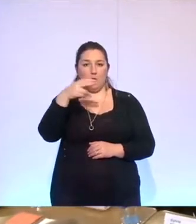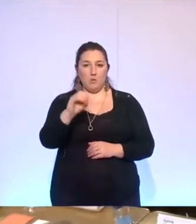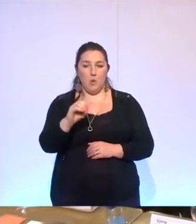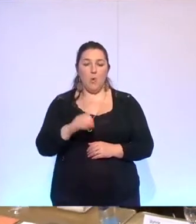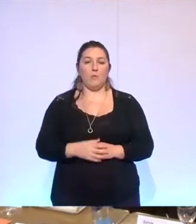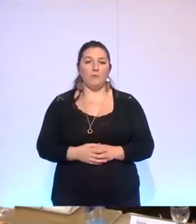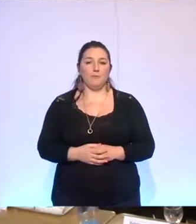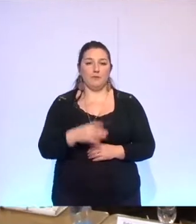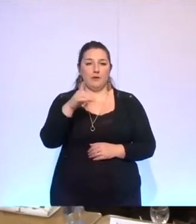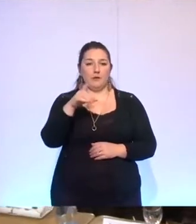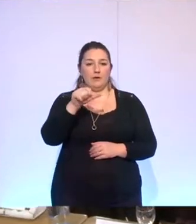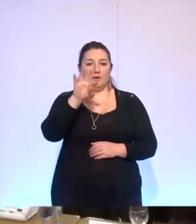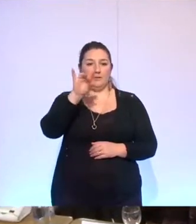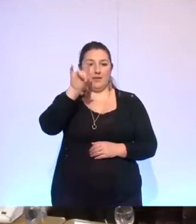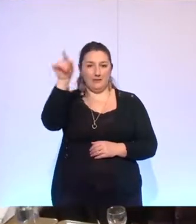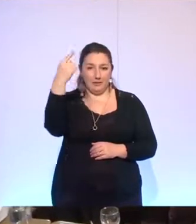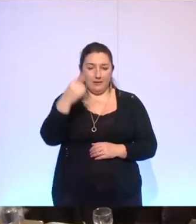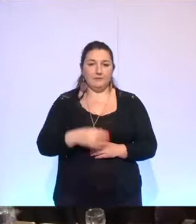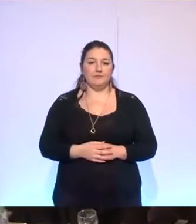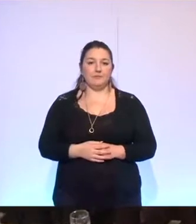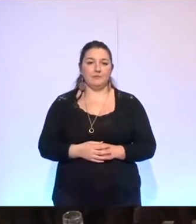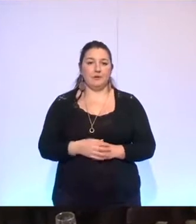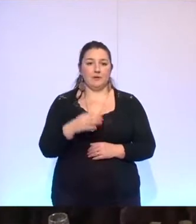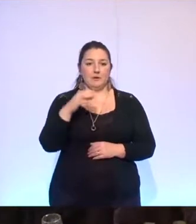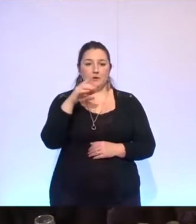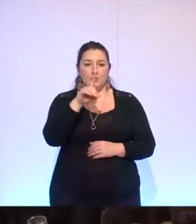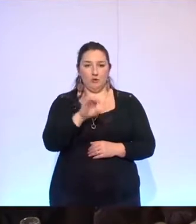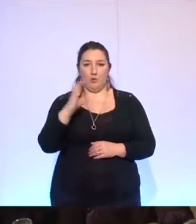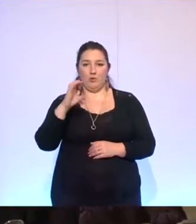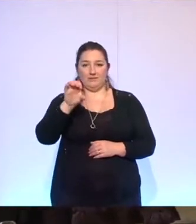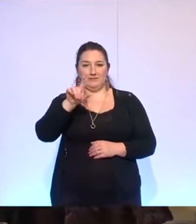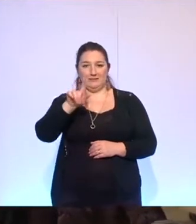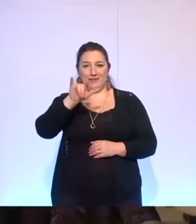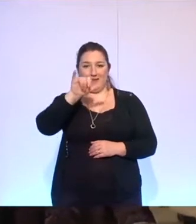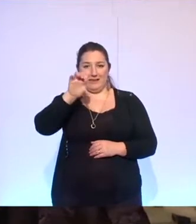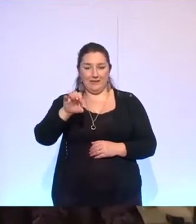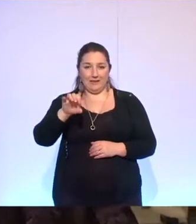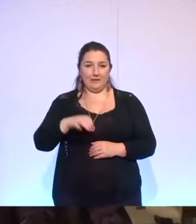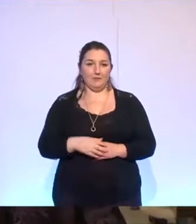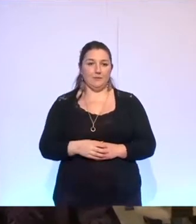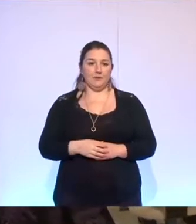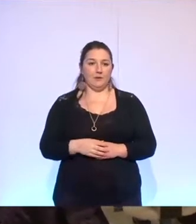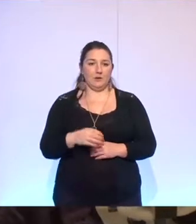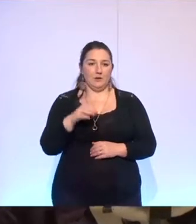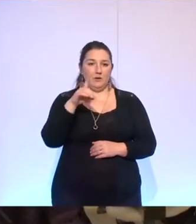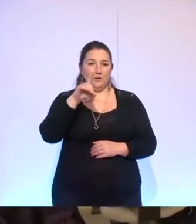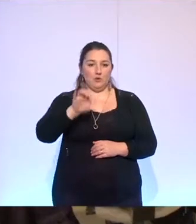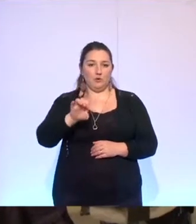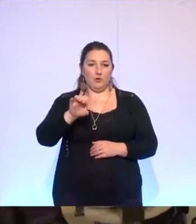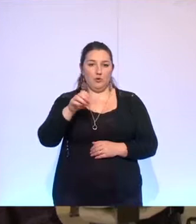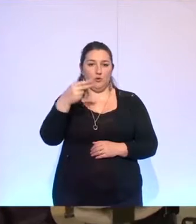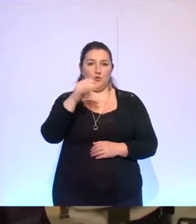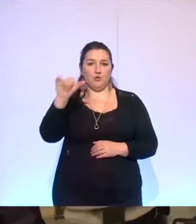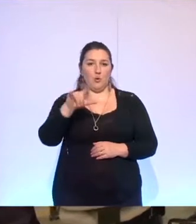Daté Suzanne. Présent. De Sélier René. De Noyel Alain, présent.